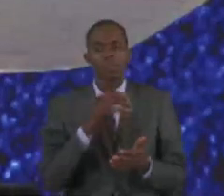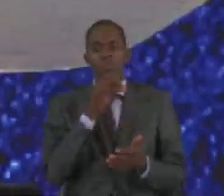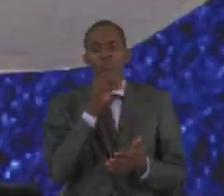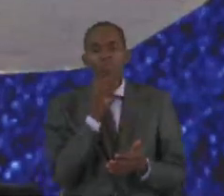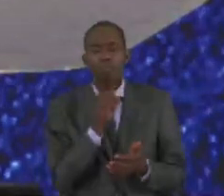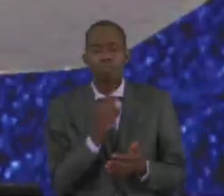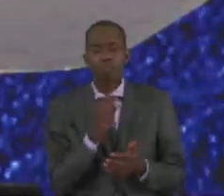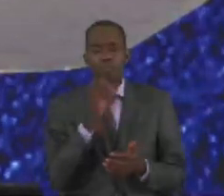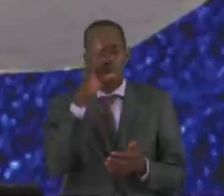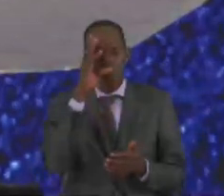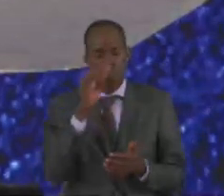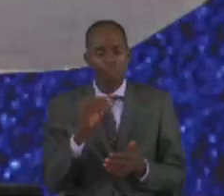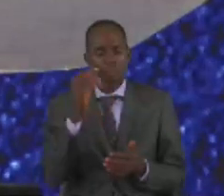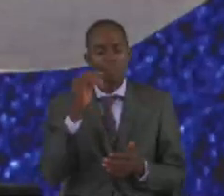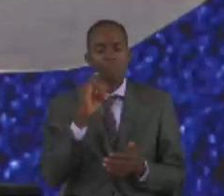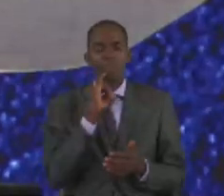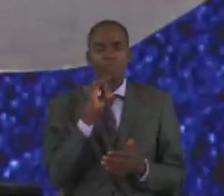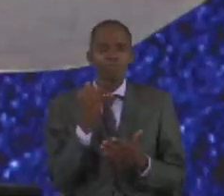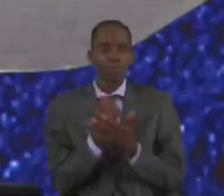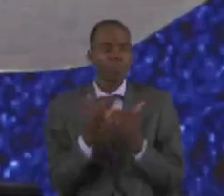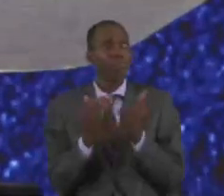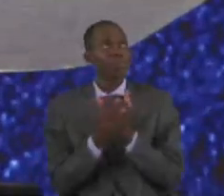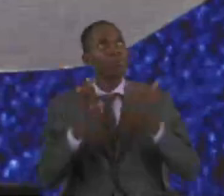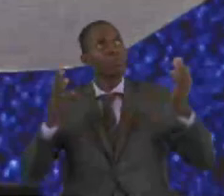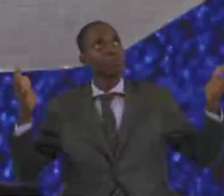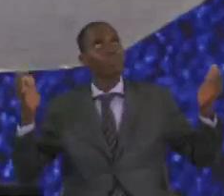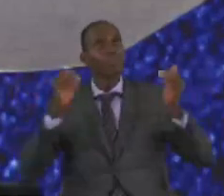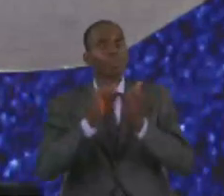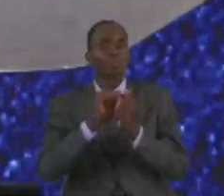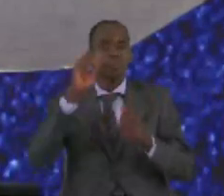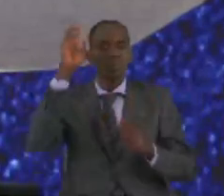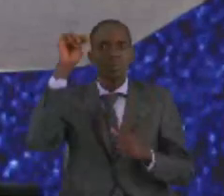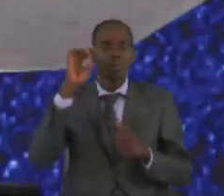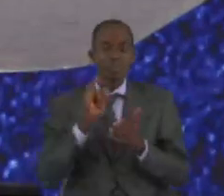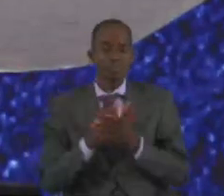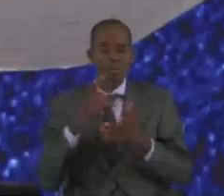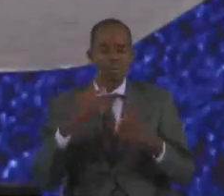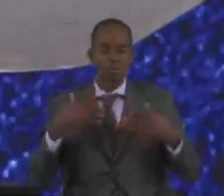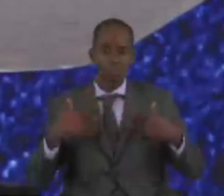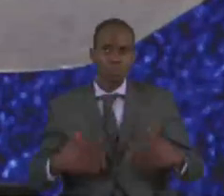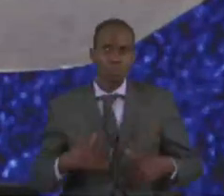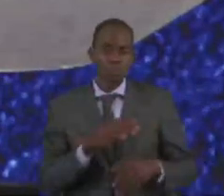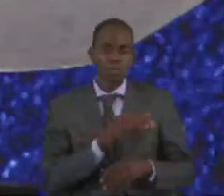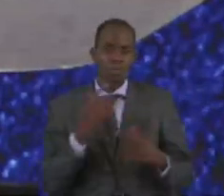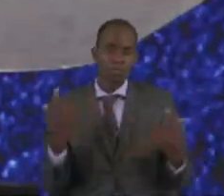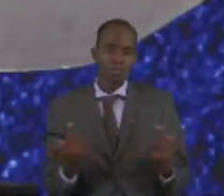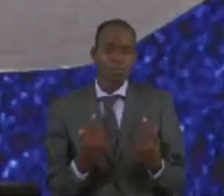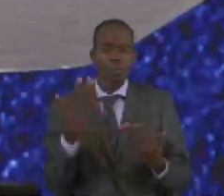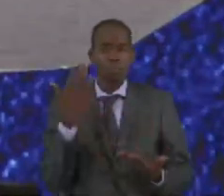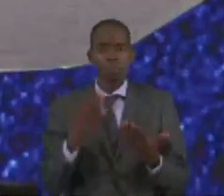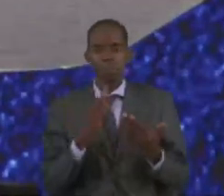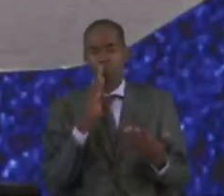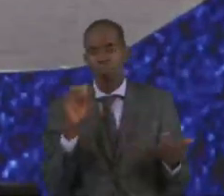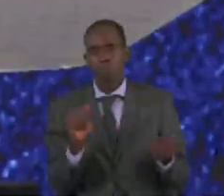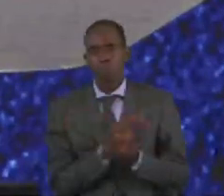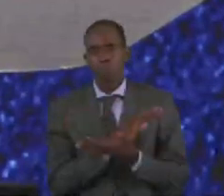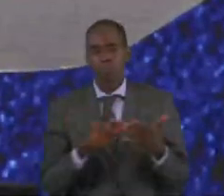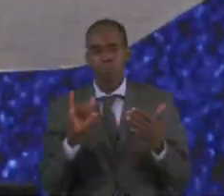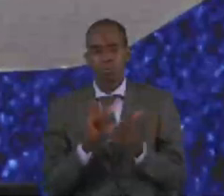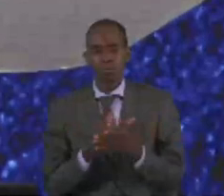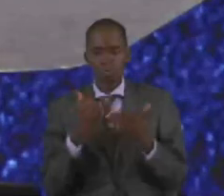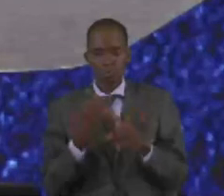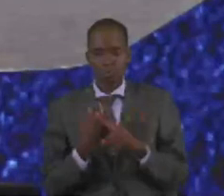que notre vieil homme a été crucifié avec lui, afin que le corps du péché fût détruit,